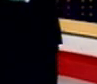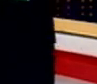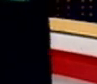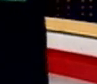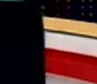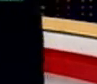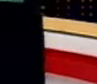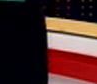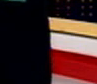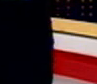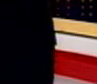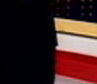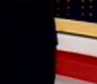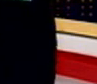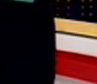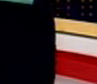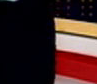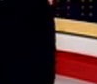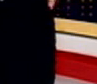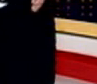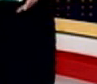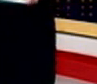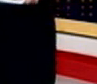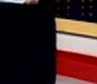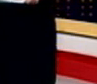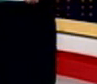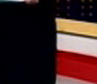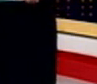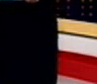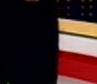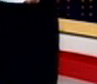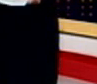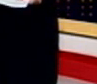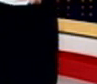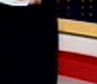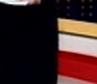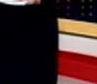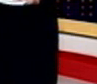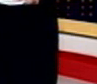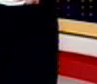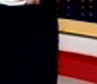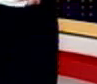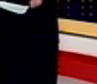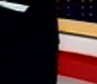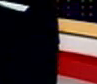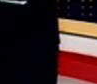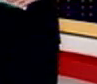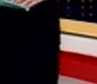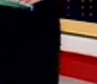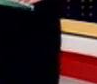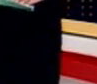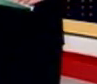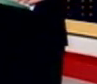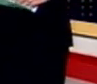Dan Wushu sumbang emas pertama Malaysia di Sukan Asia. Bersama saya Fatil Hidayat Ghazali dan Norma Zalina Mohd Noor untuk